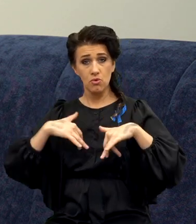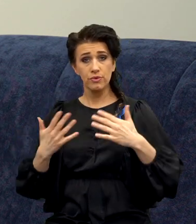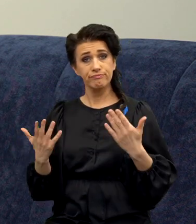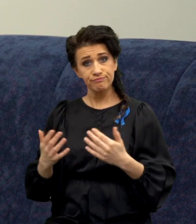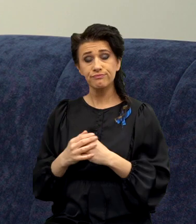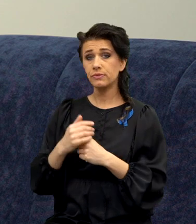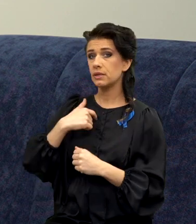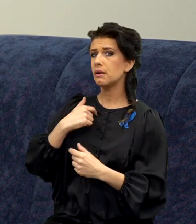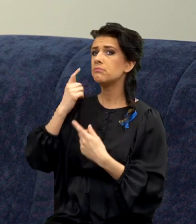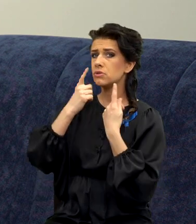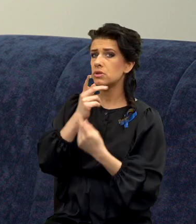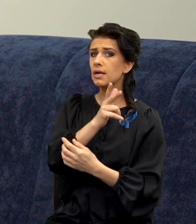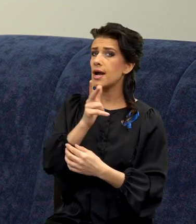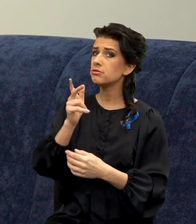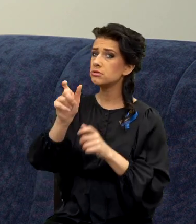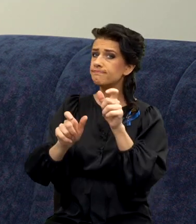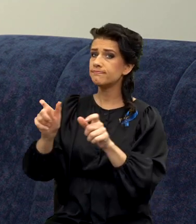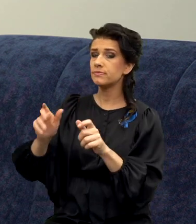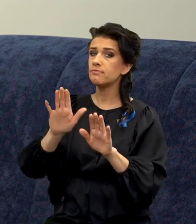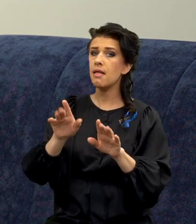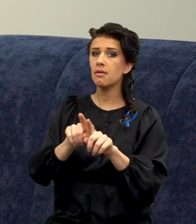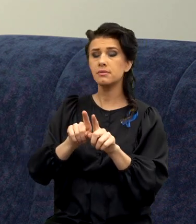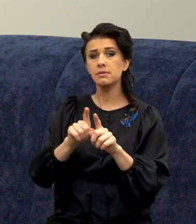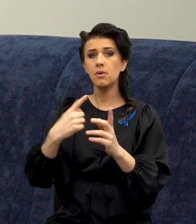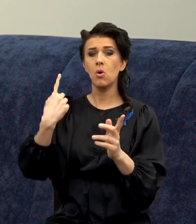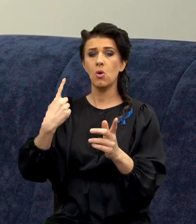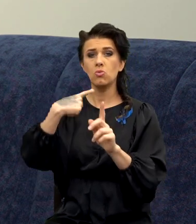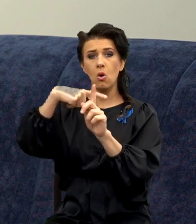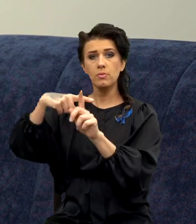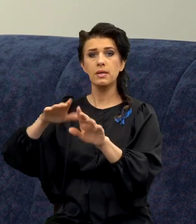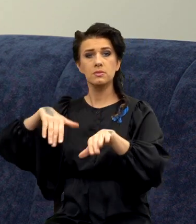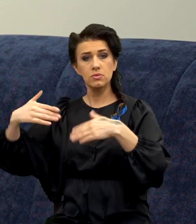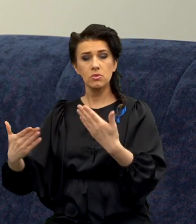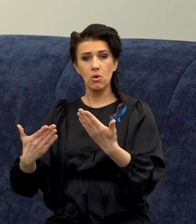Też myślę, że każdy z nas ma jakieś zasoby, z którymi